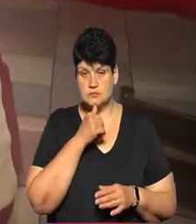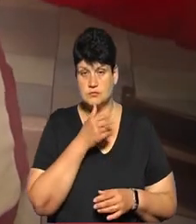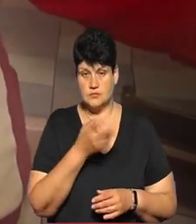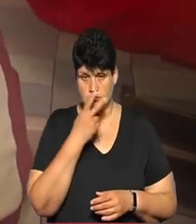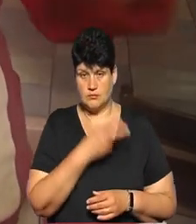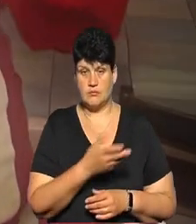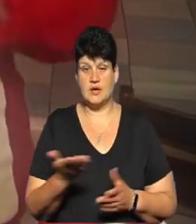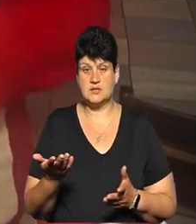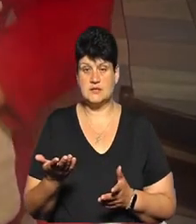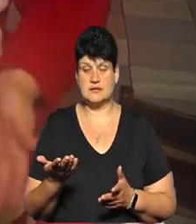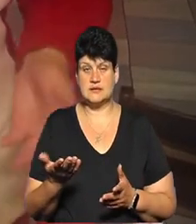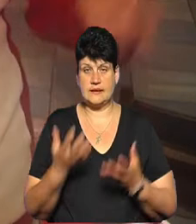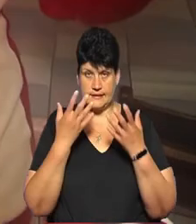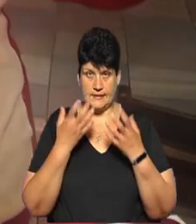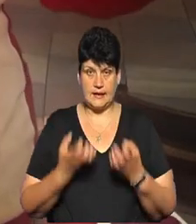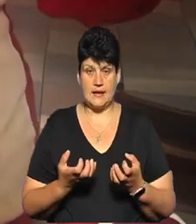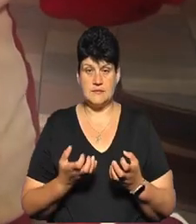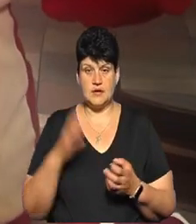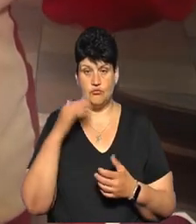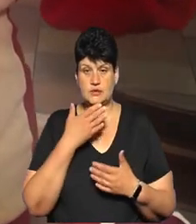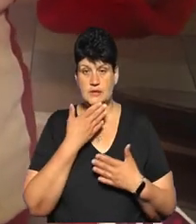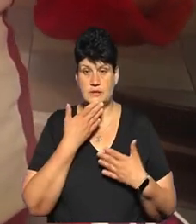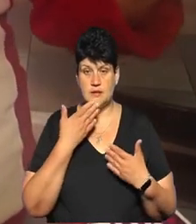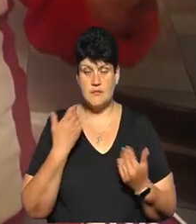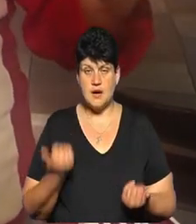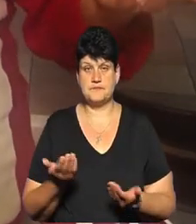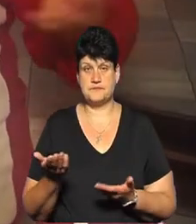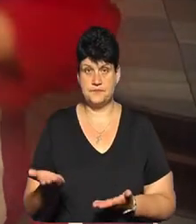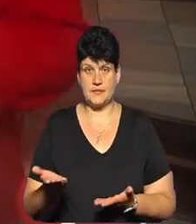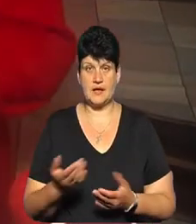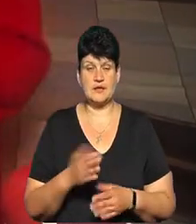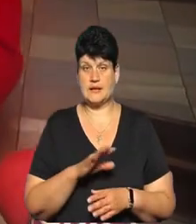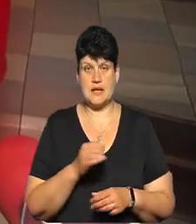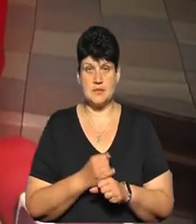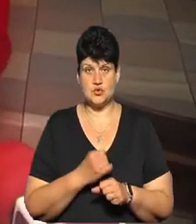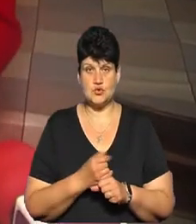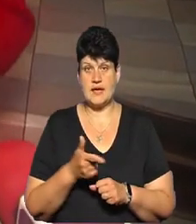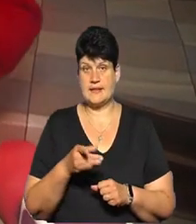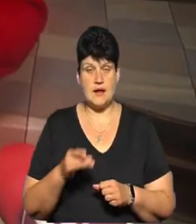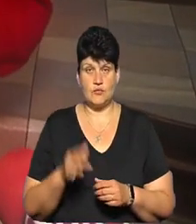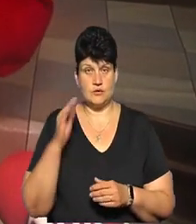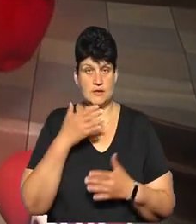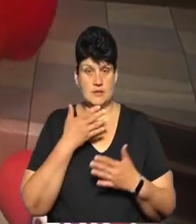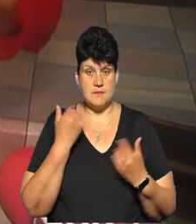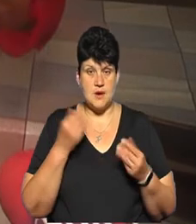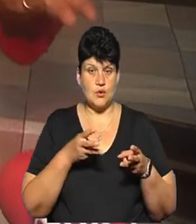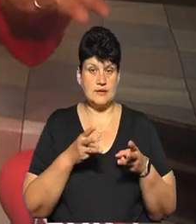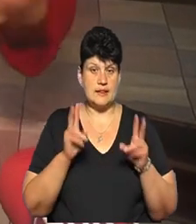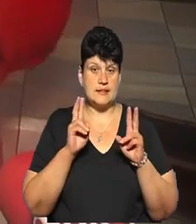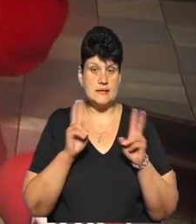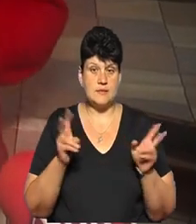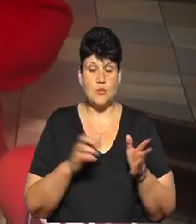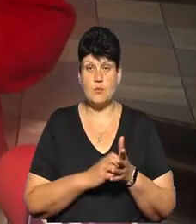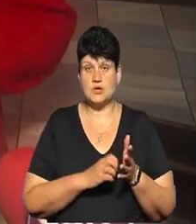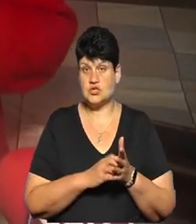умови. Темно. Води нема, бо якщо не робить генератор, у нас води нема. Котел, не знаємо по якій причині, теж певно щось